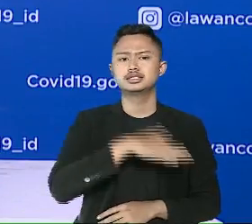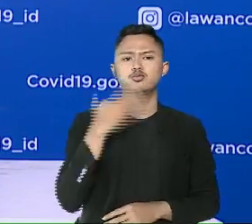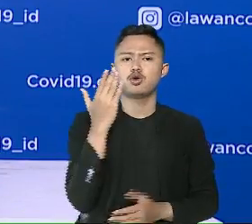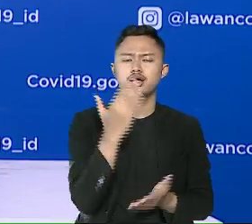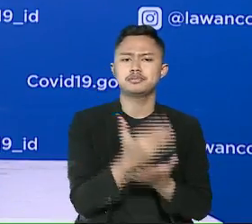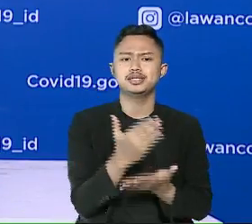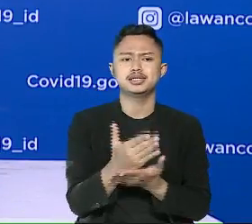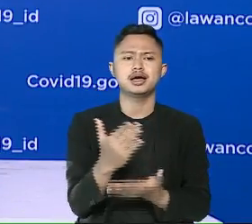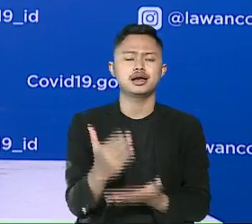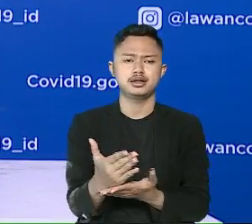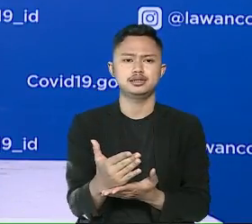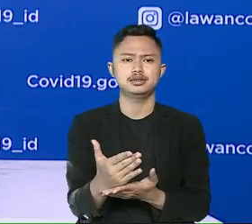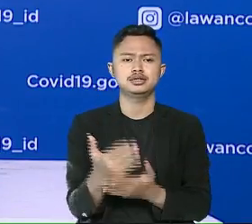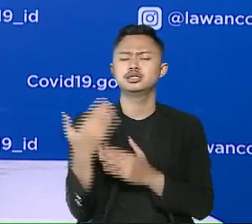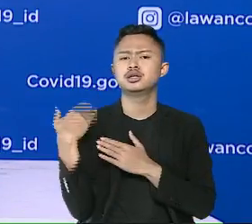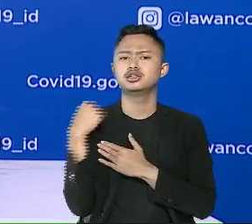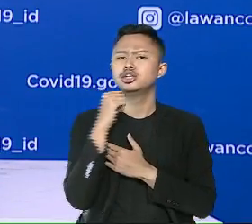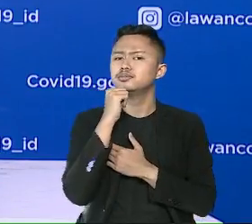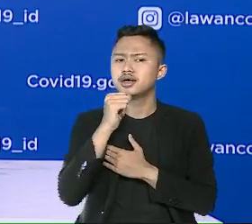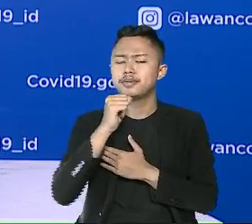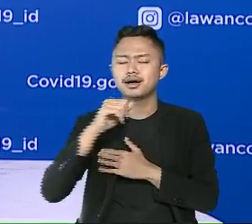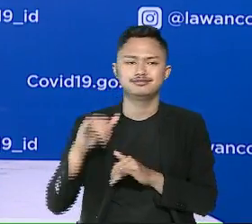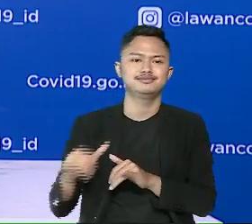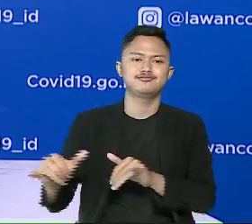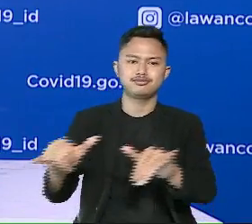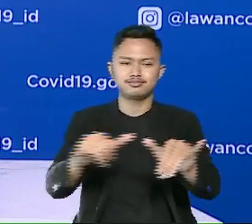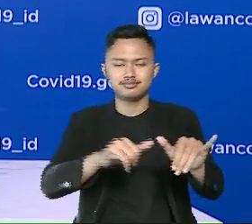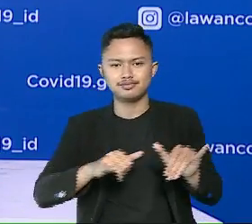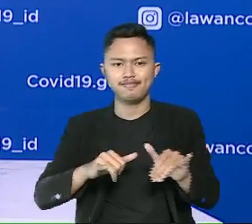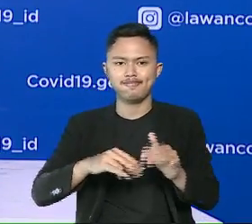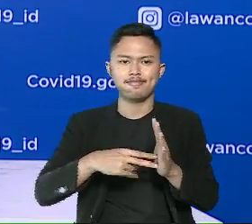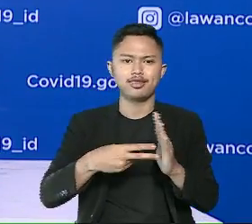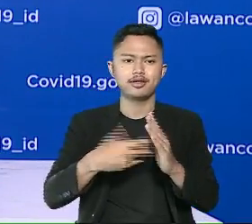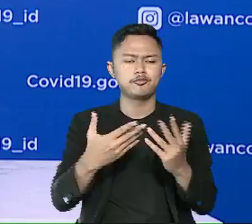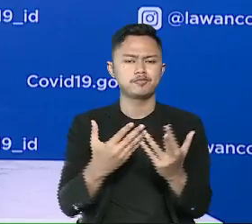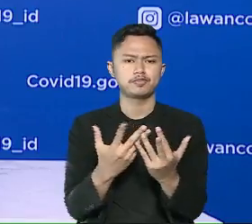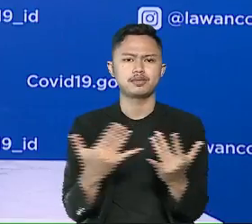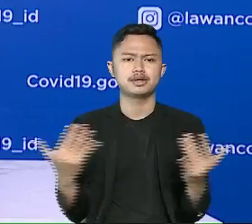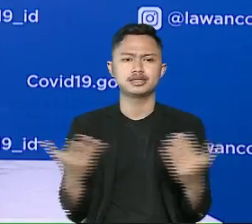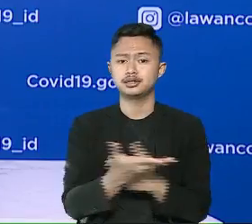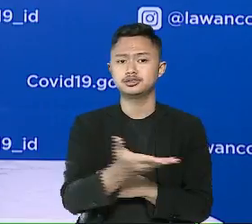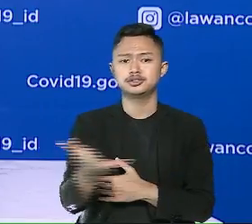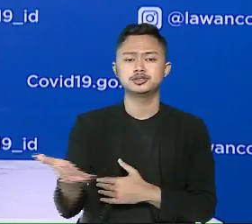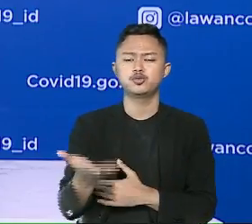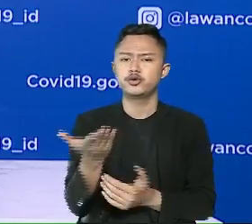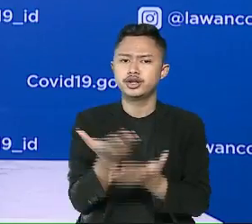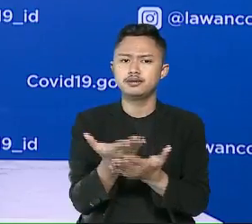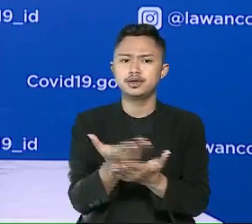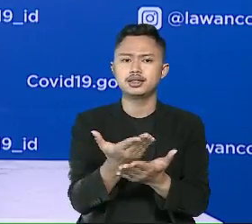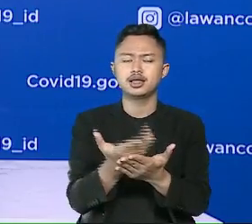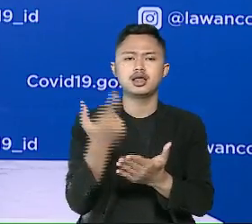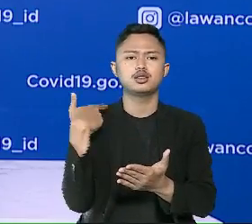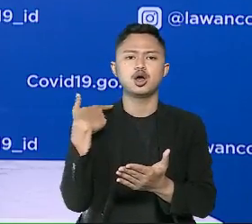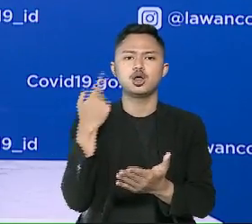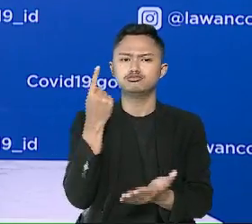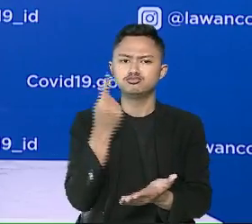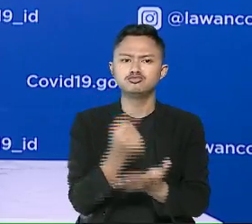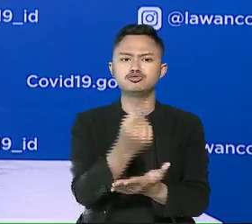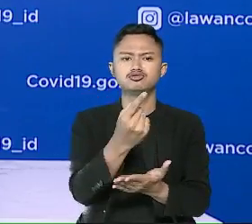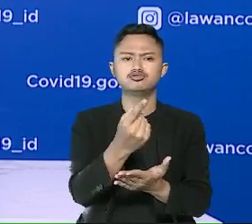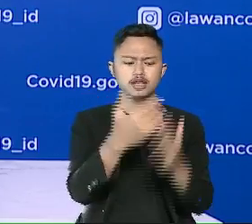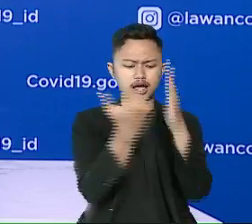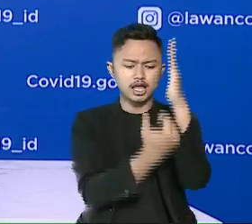ini adalah tanggung jawab bersama, sehingga masyarakat diminta untuk menegakkan dan